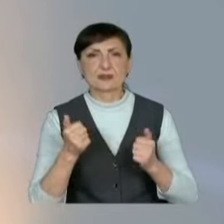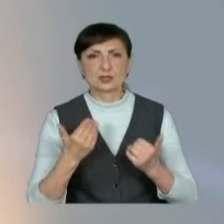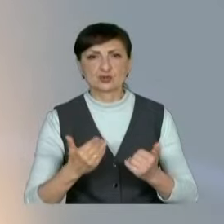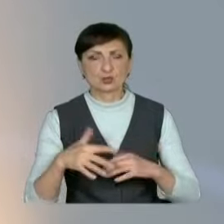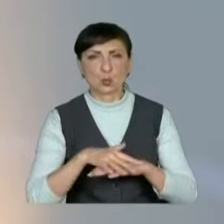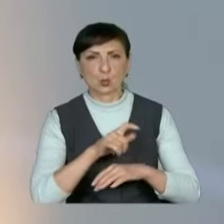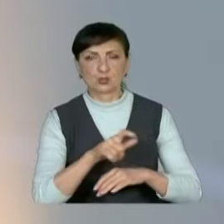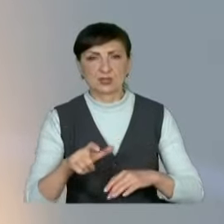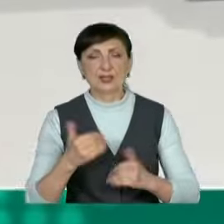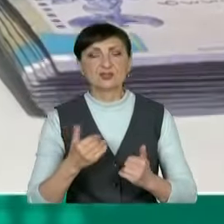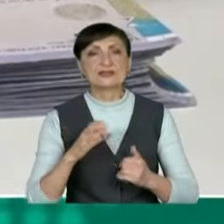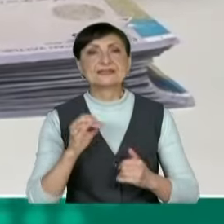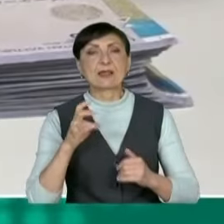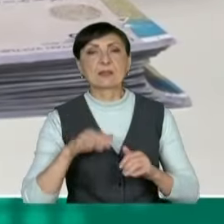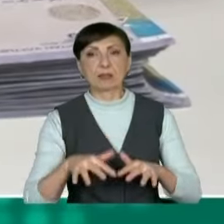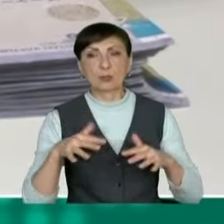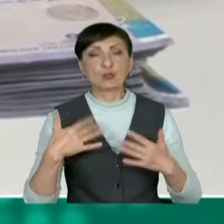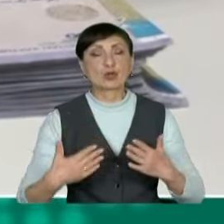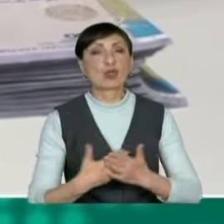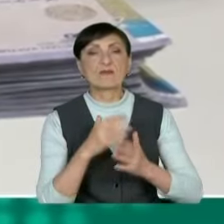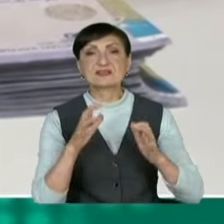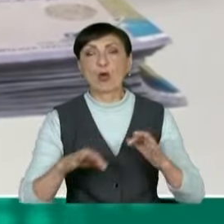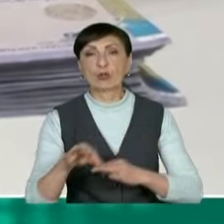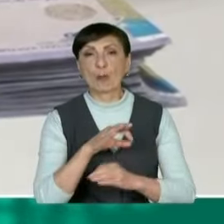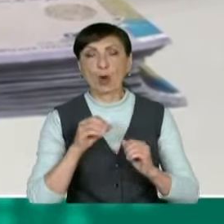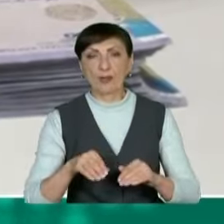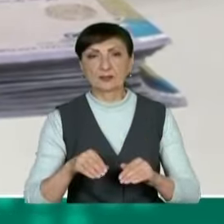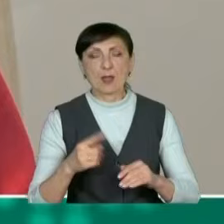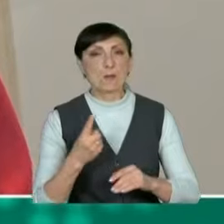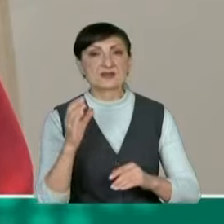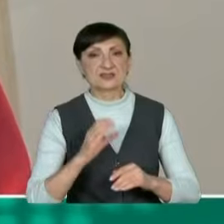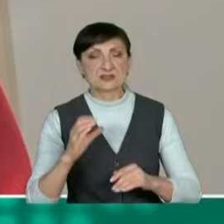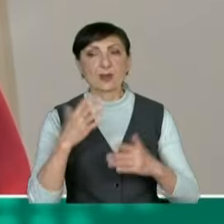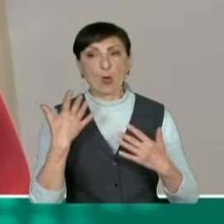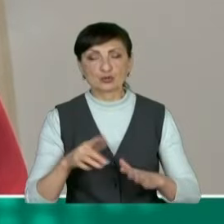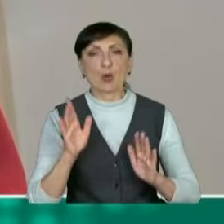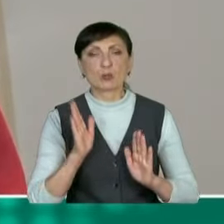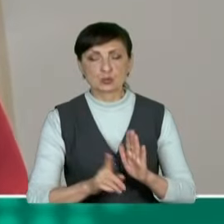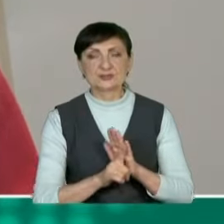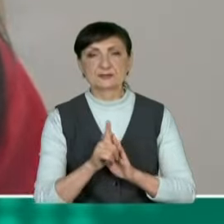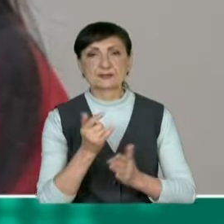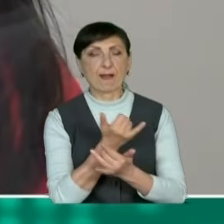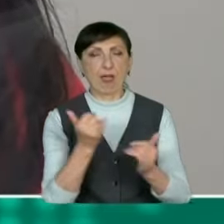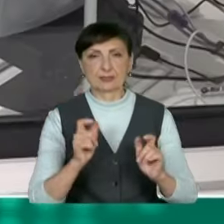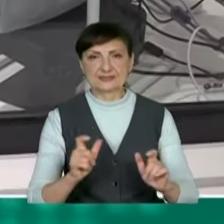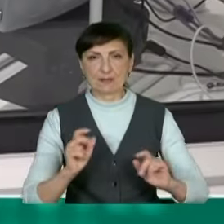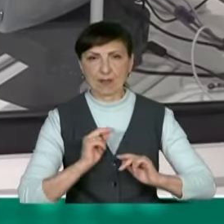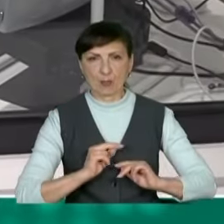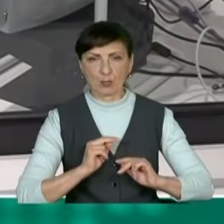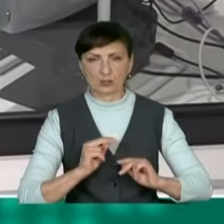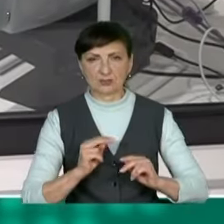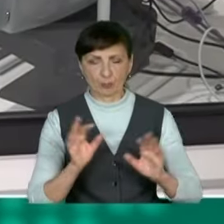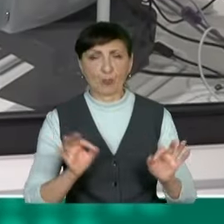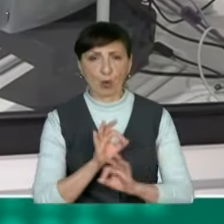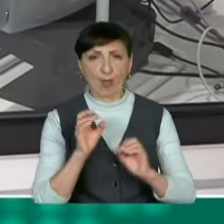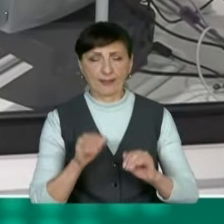уже в Сенате рассмотрение новый законопроект, то есть с 1 сентября он уже будет работать для населения. И там